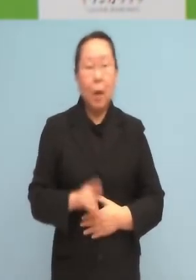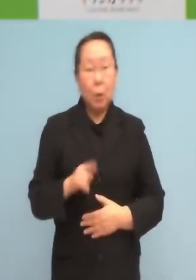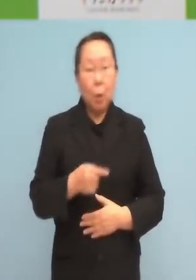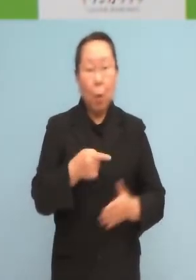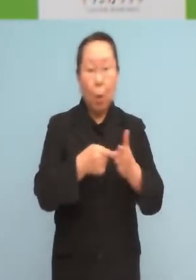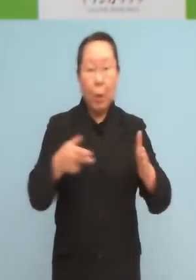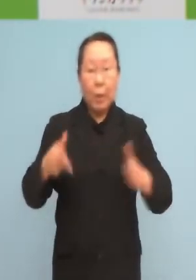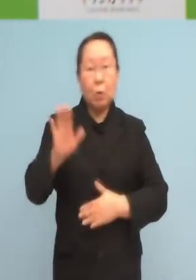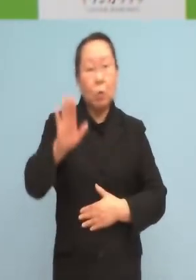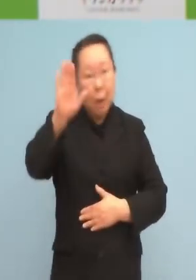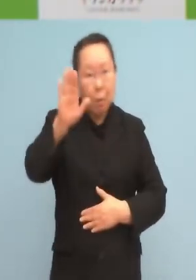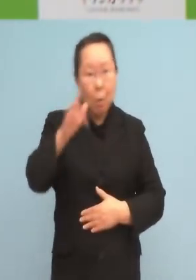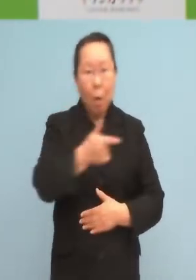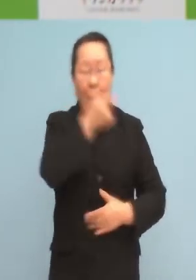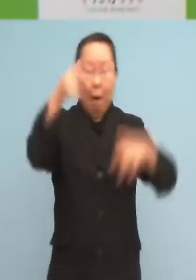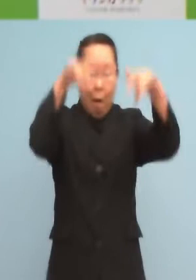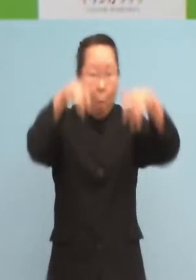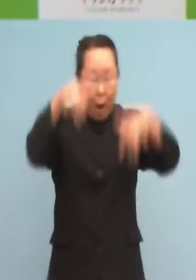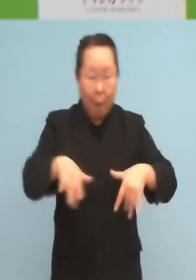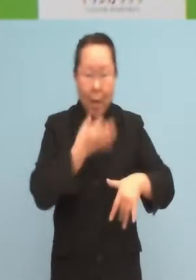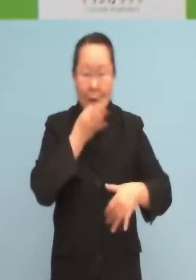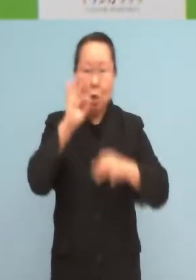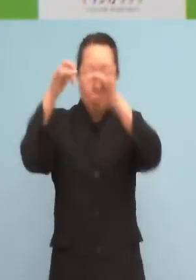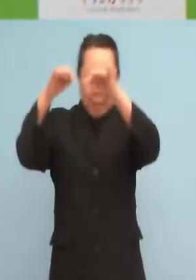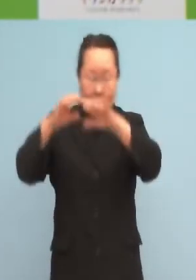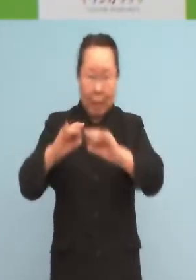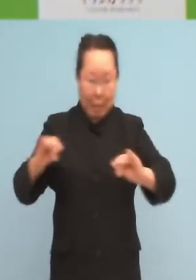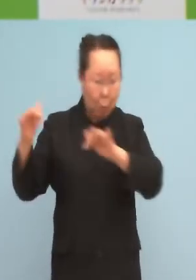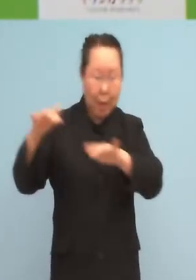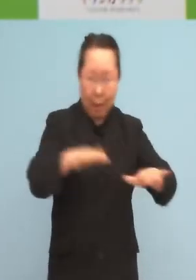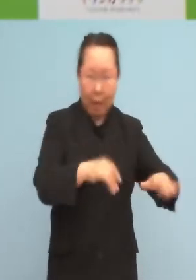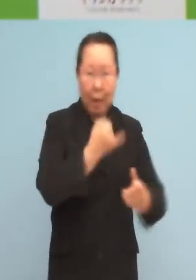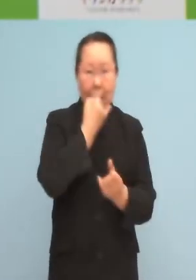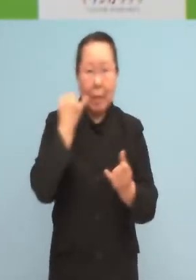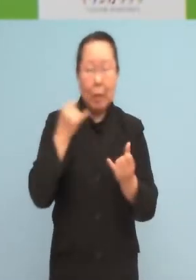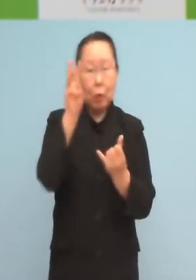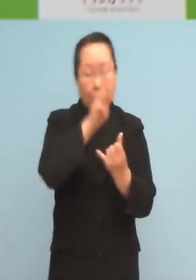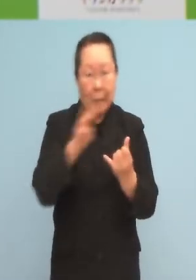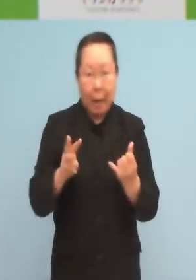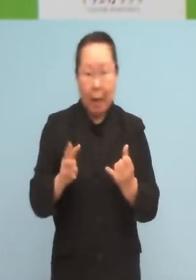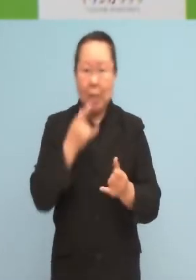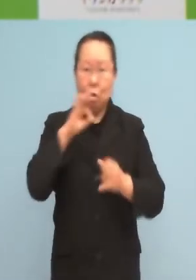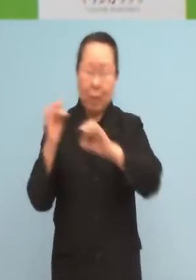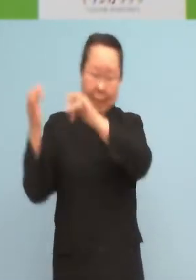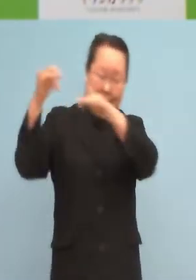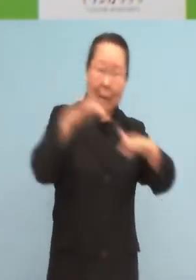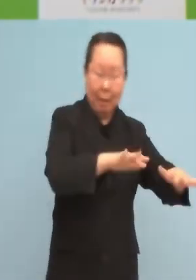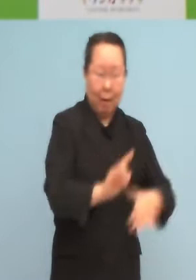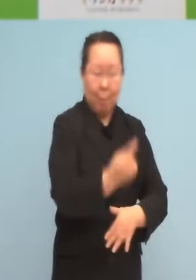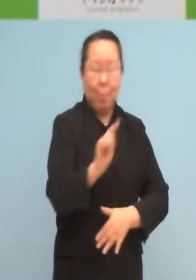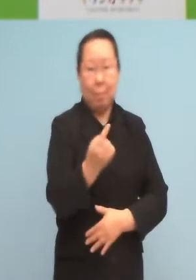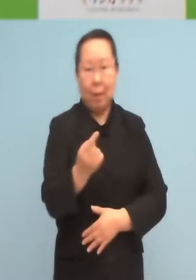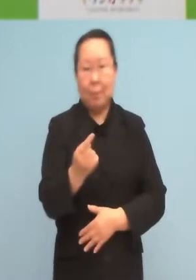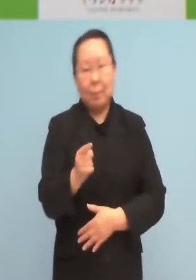間後には大雨と融雪により水害、雪崩が発生したということでありまして、本当に